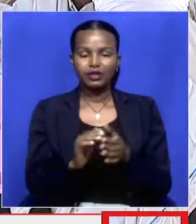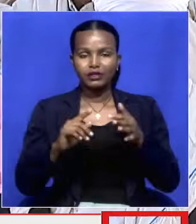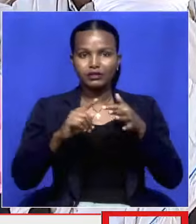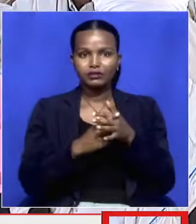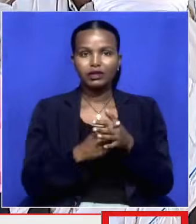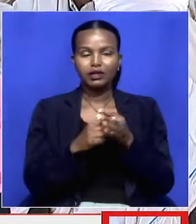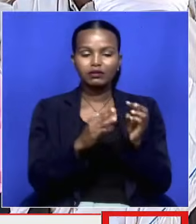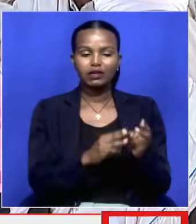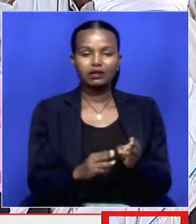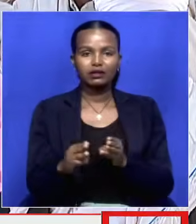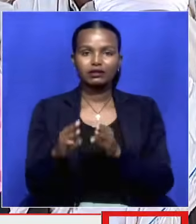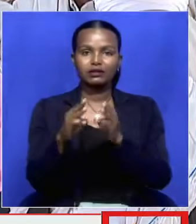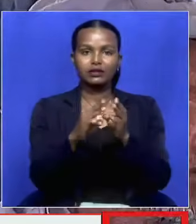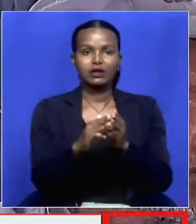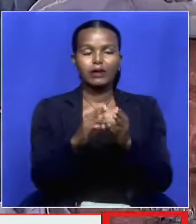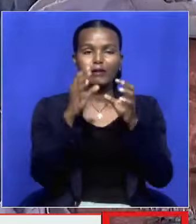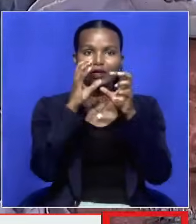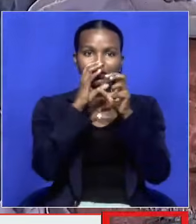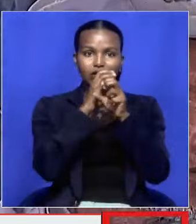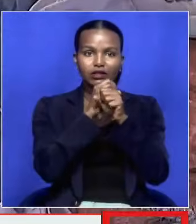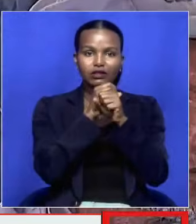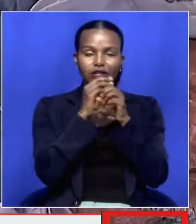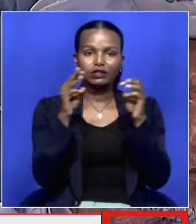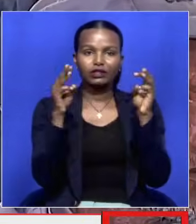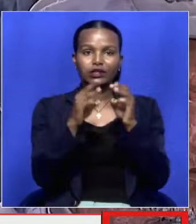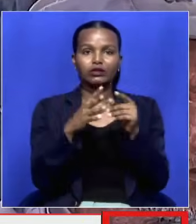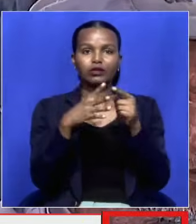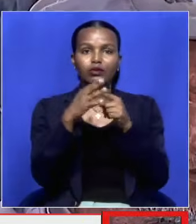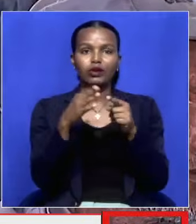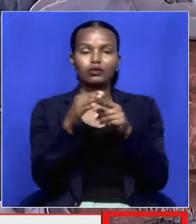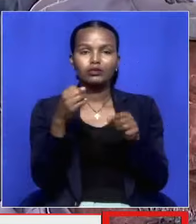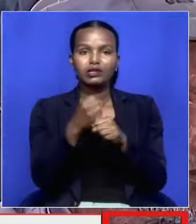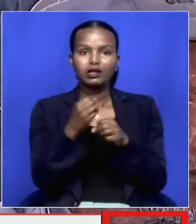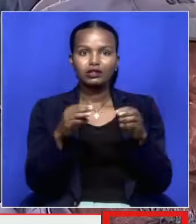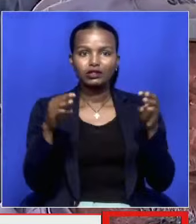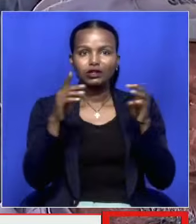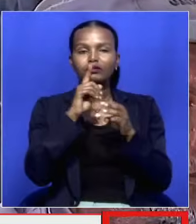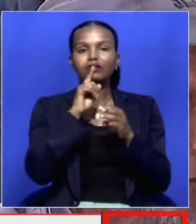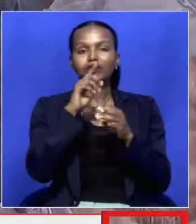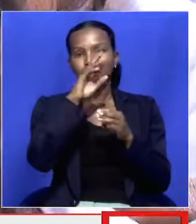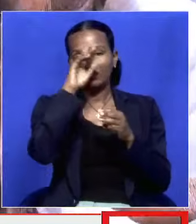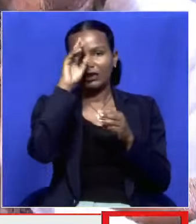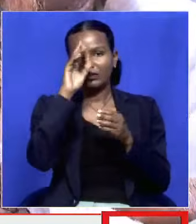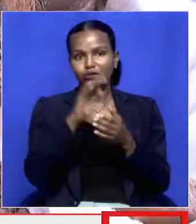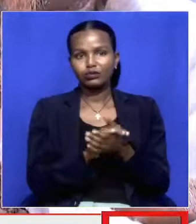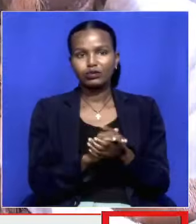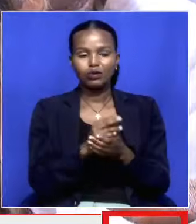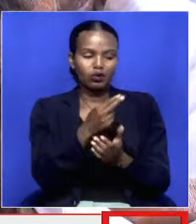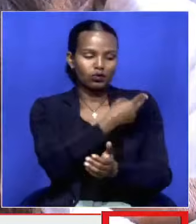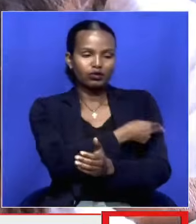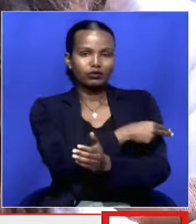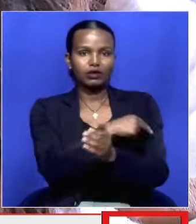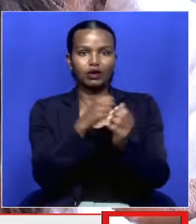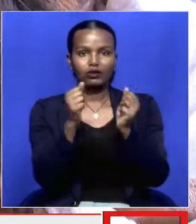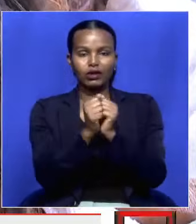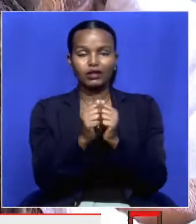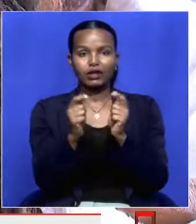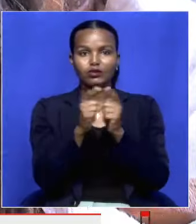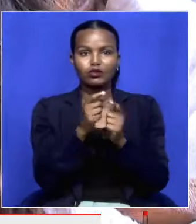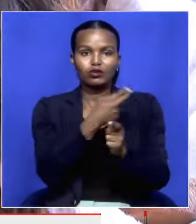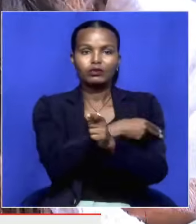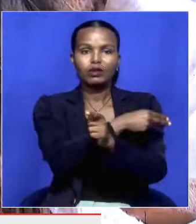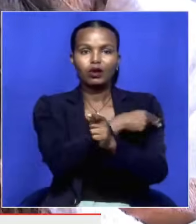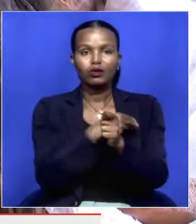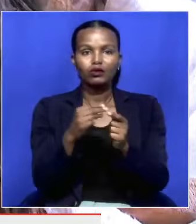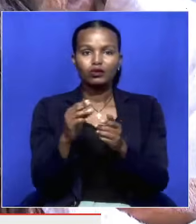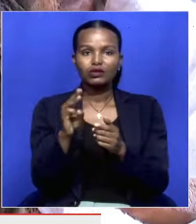የተጀመረን መንገድ ማስጨረስ ያቃተን፣ ተቆራርጦ መስራት ያቃተን ምንድነው ምክንያቱ? ሆስፒታሉ ጋር ተያይዞ ሆስፒታላችን